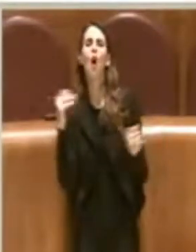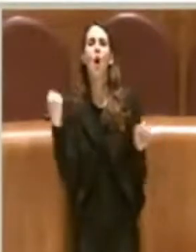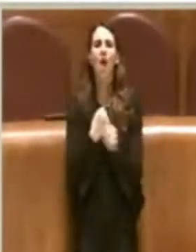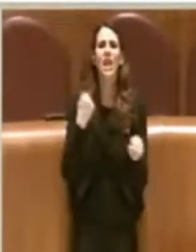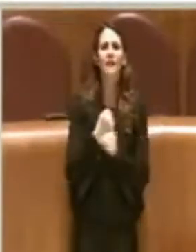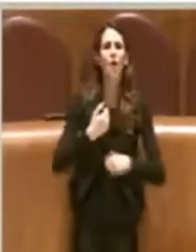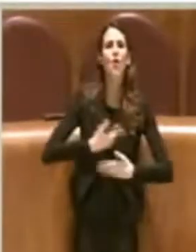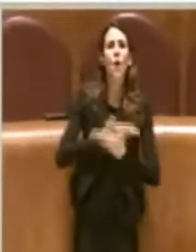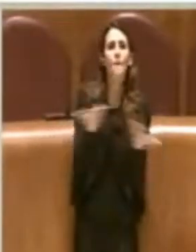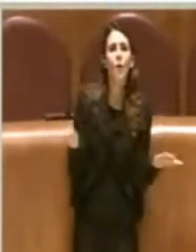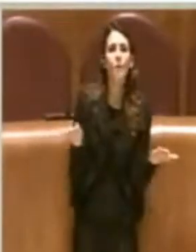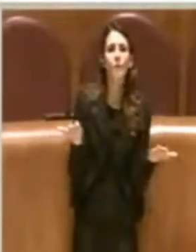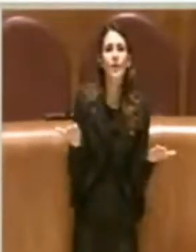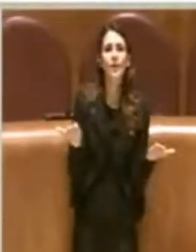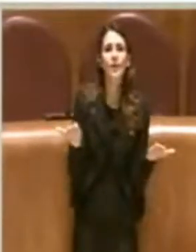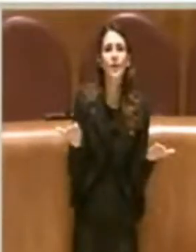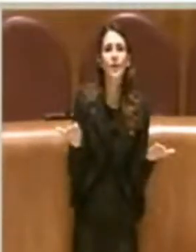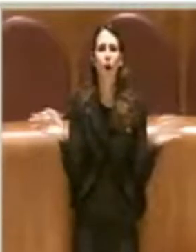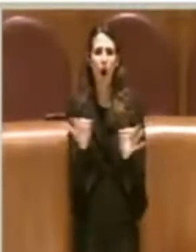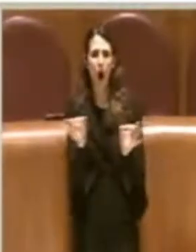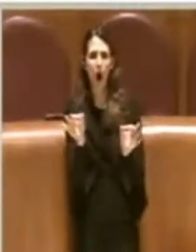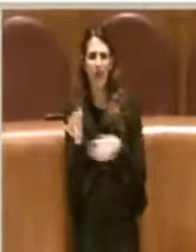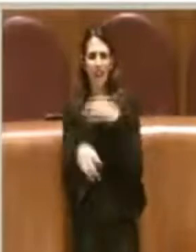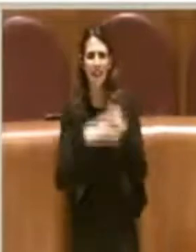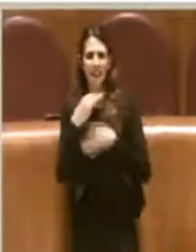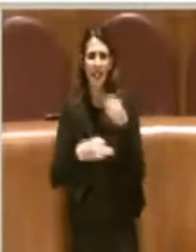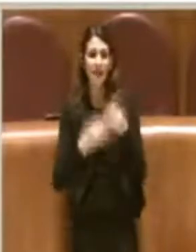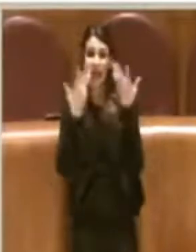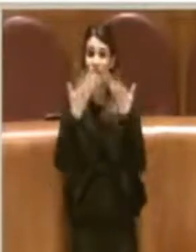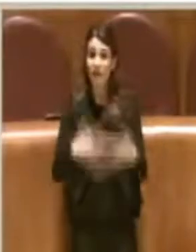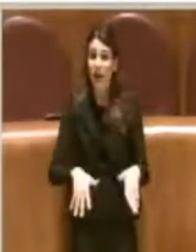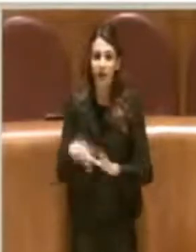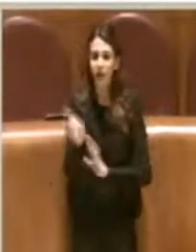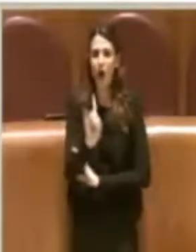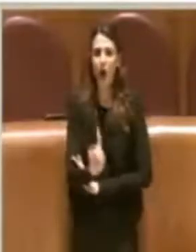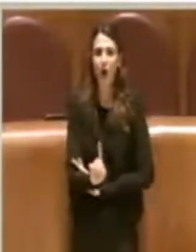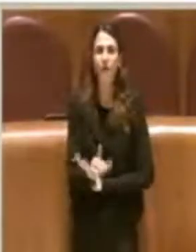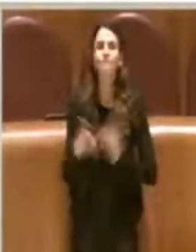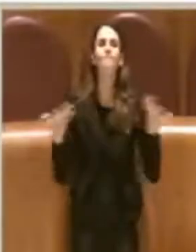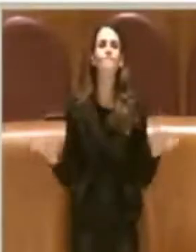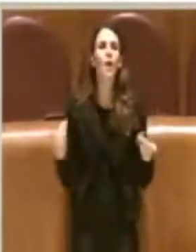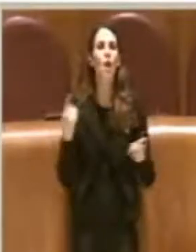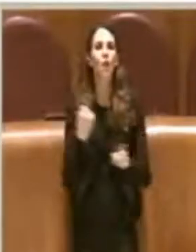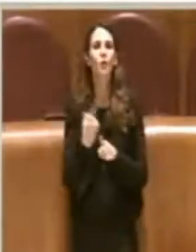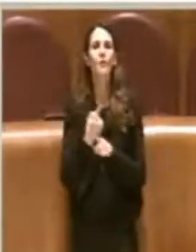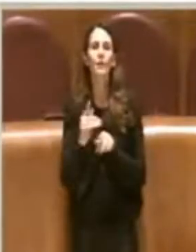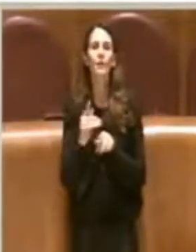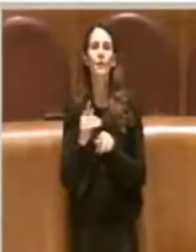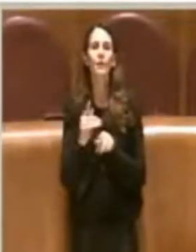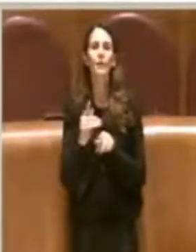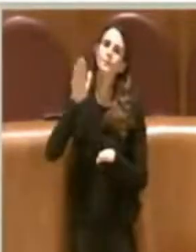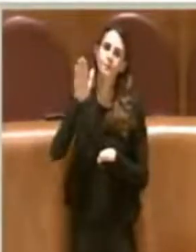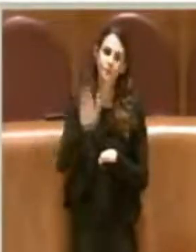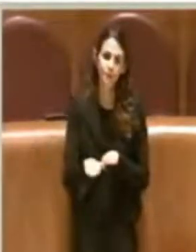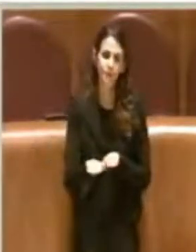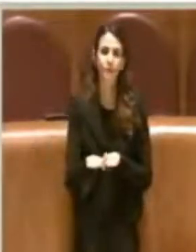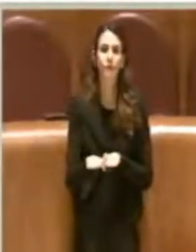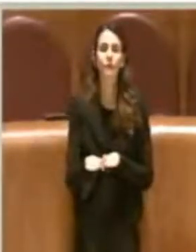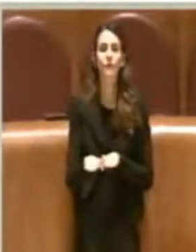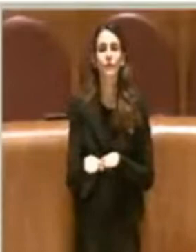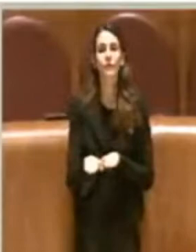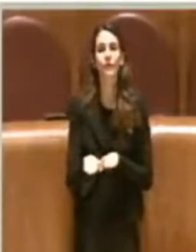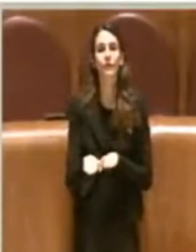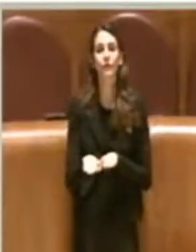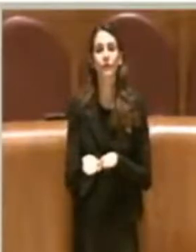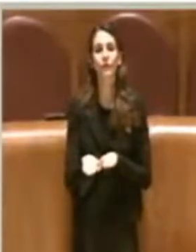stata completamente realizzata ecco quindi bisogna fare un passo in avanti da questo punto di vista è fare in